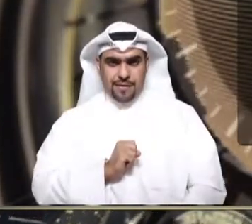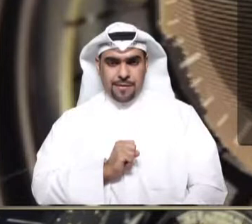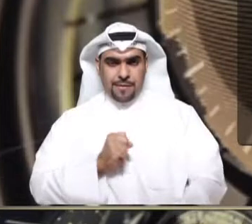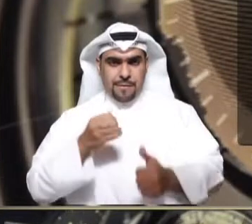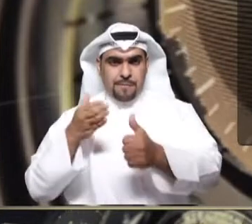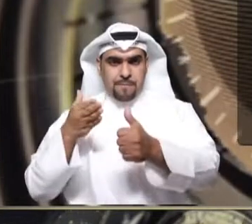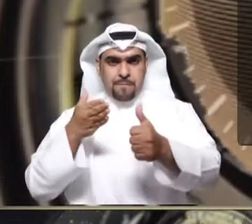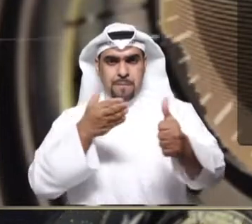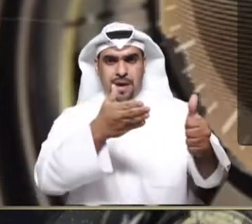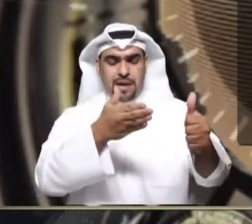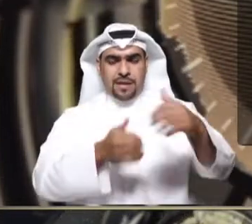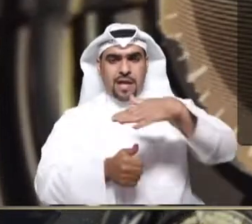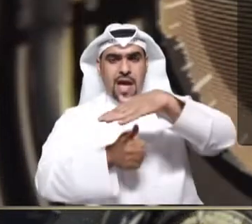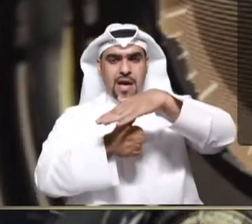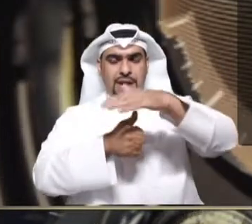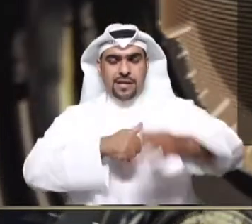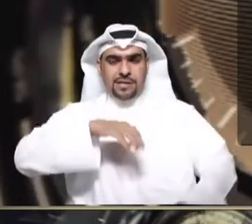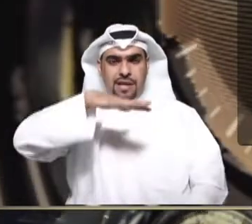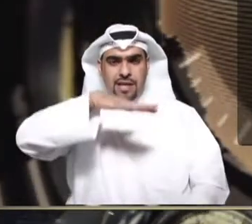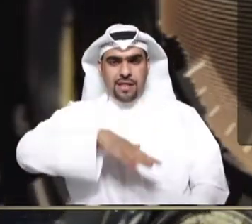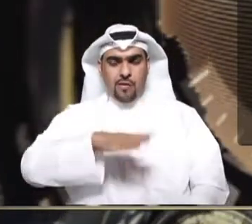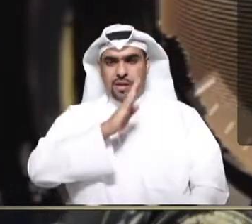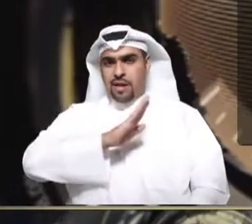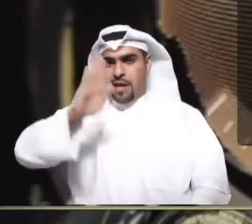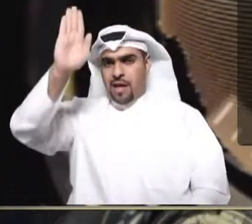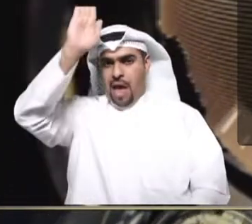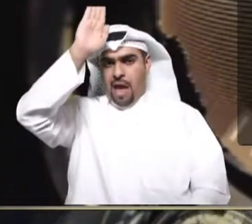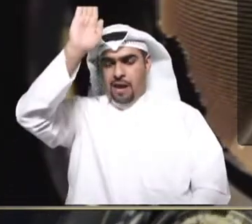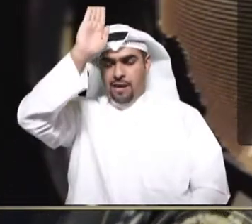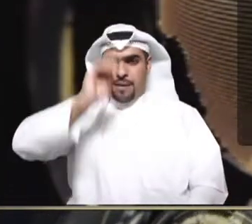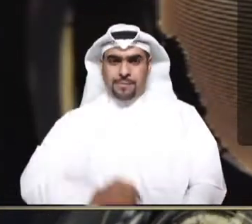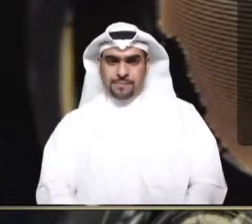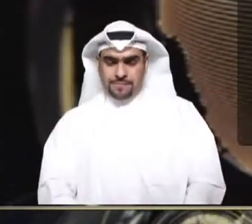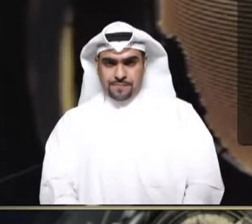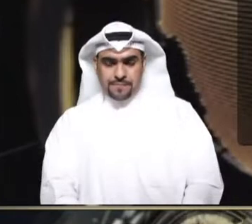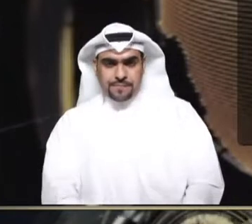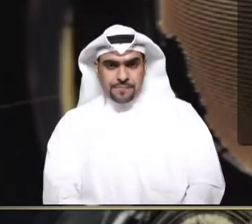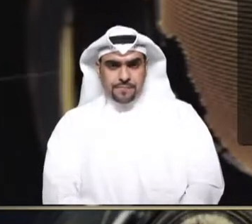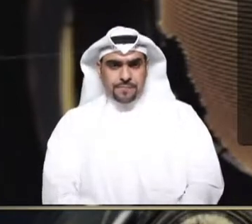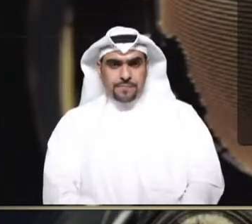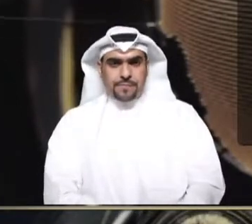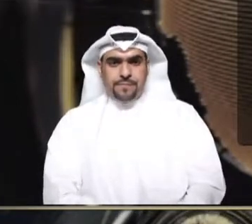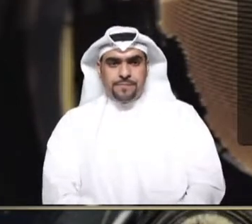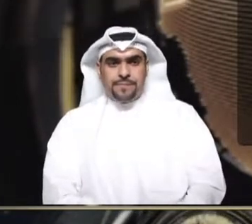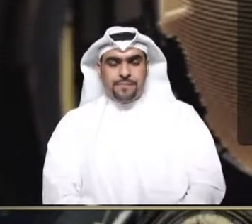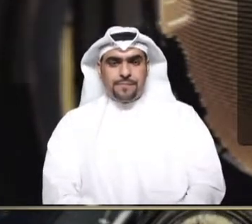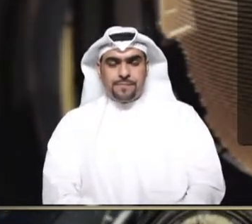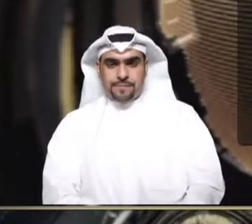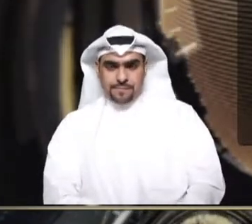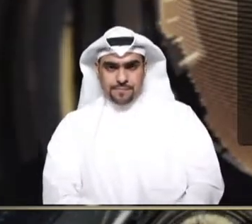وازدهار في ظل القيادة الحكيمة لأخيه فخامة الرئيس الدكتور برهم صالح.